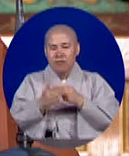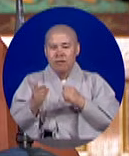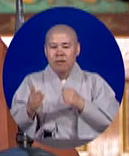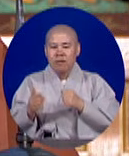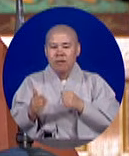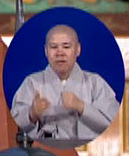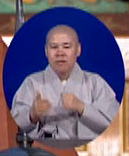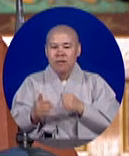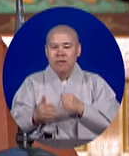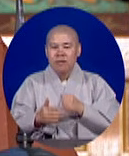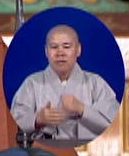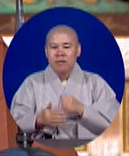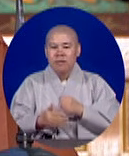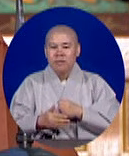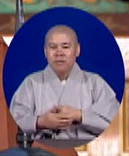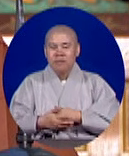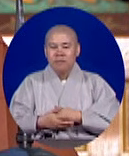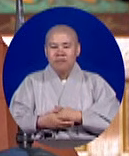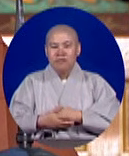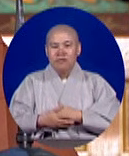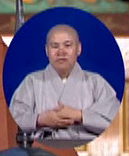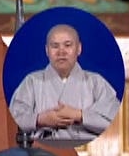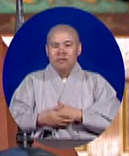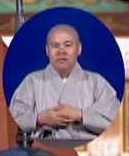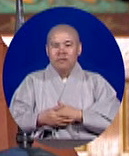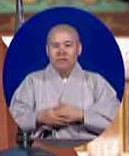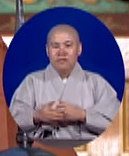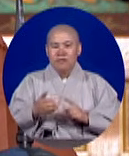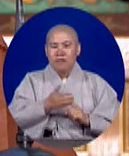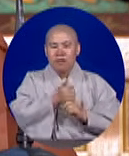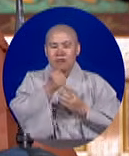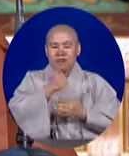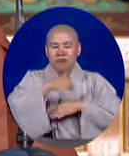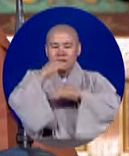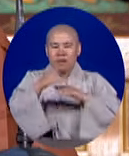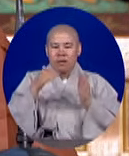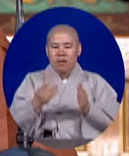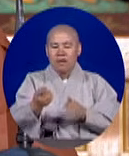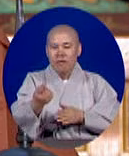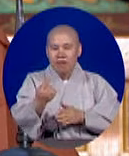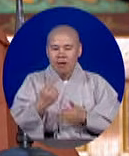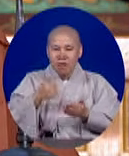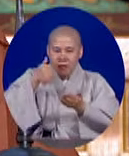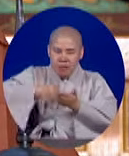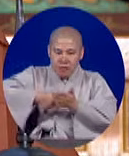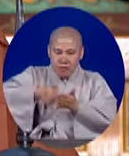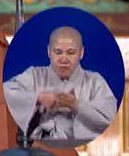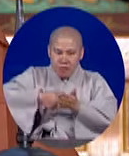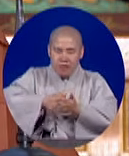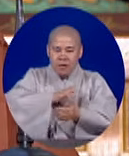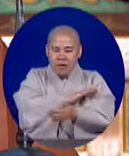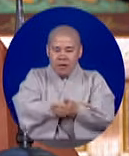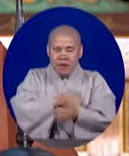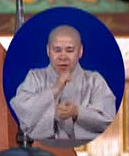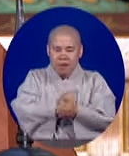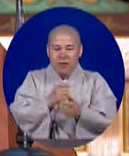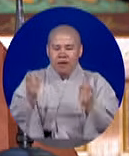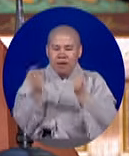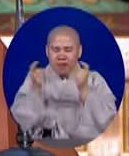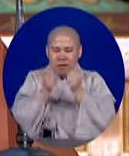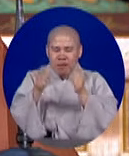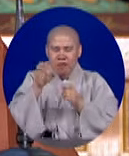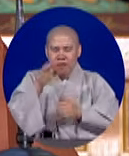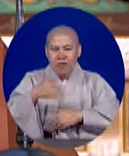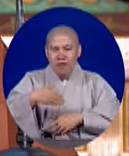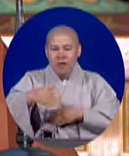이래요. 이러니까 그 법당에 와서는 절 잘해도 싸움판에 가서는 싸움 잘하는